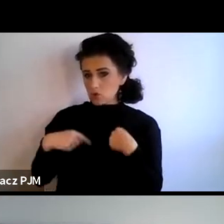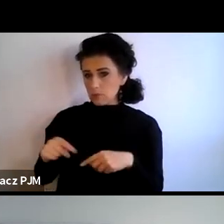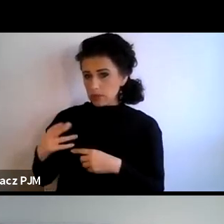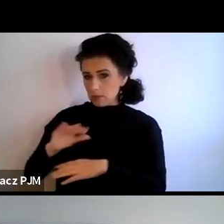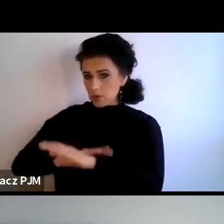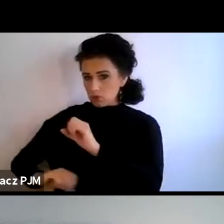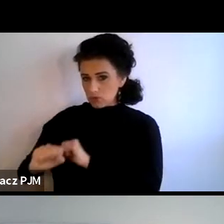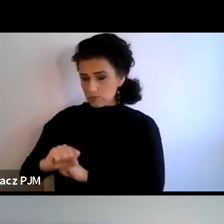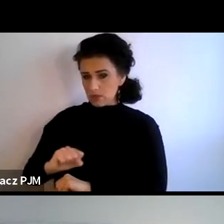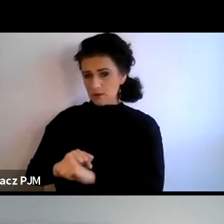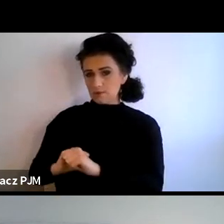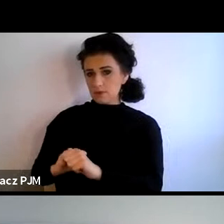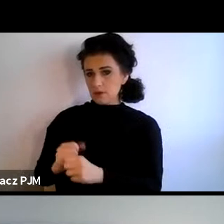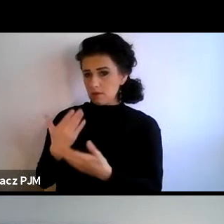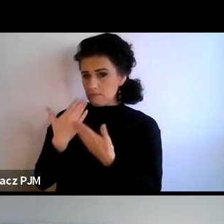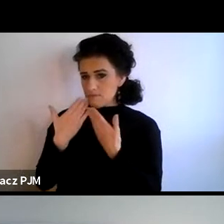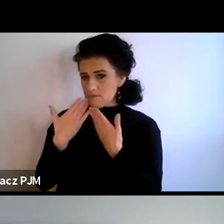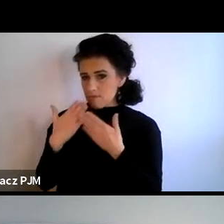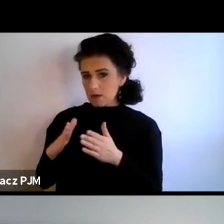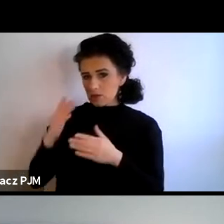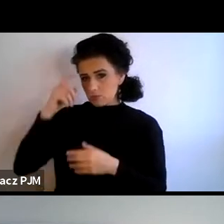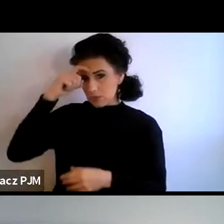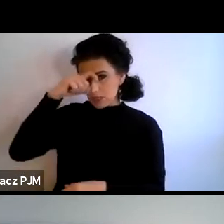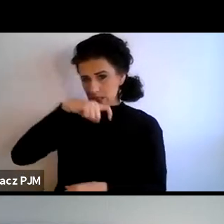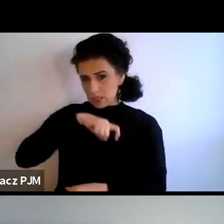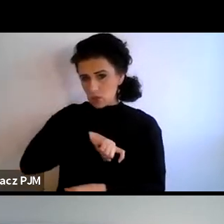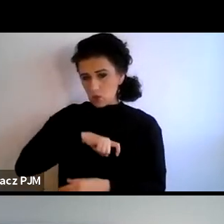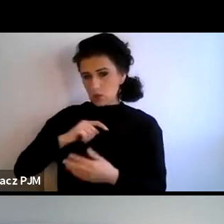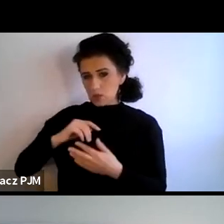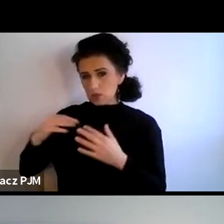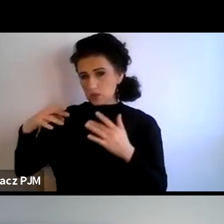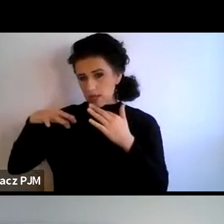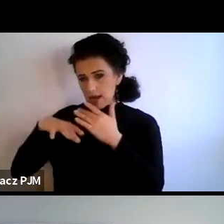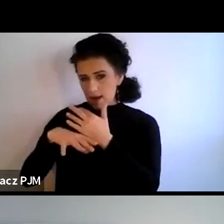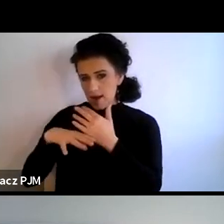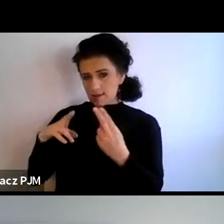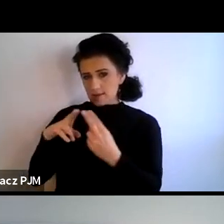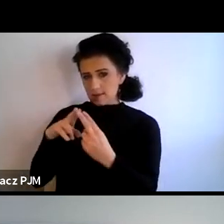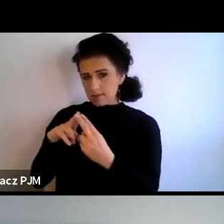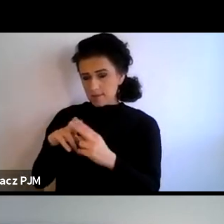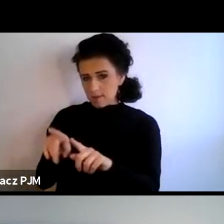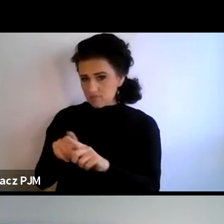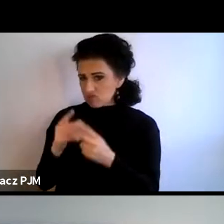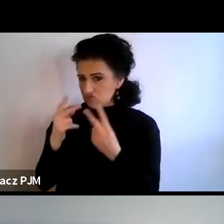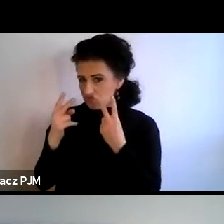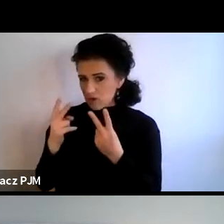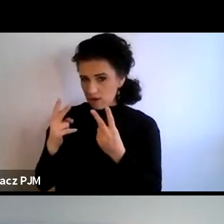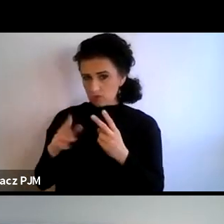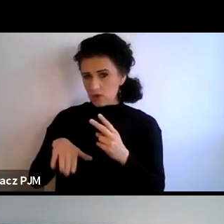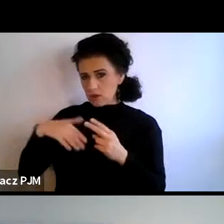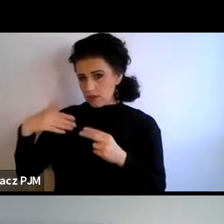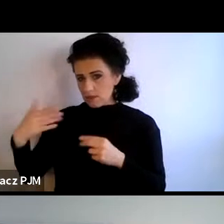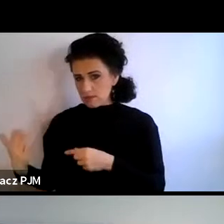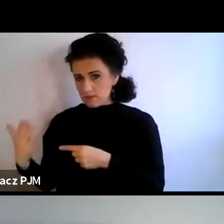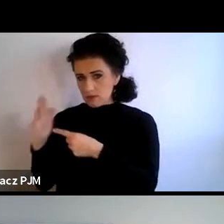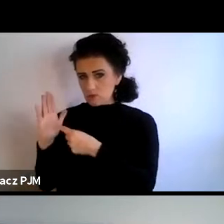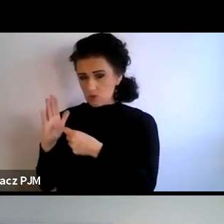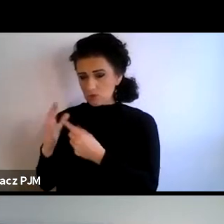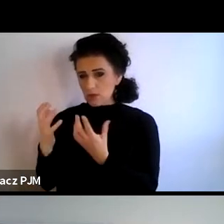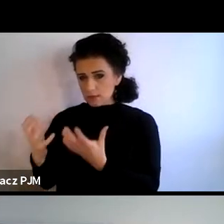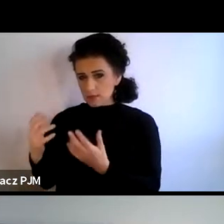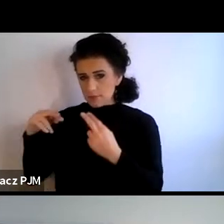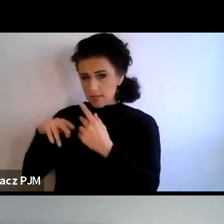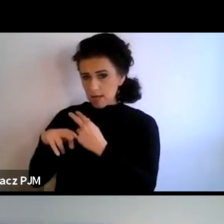której asystuje. To jest bardzo skomplikowana też psychologicznie relacja, bo z jednej strony występuje, że chcemy, żeby ta relacja